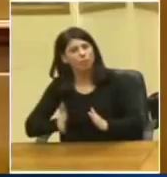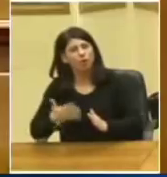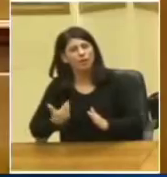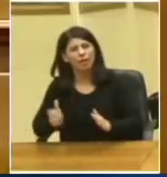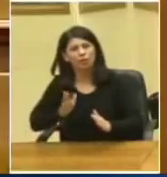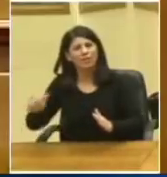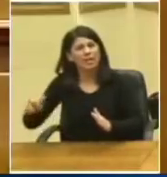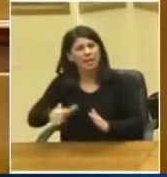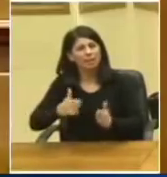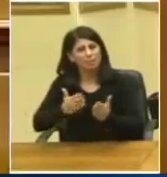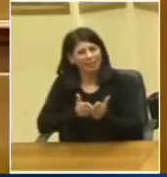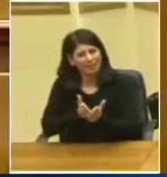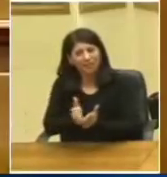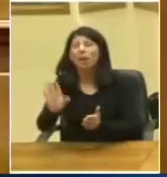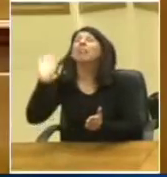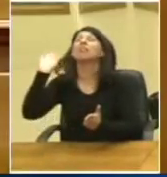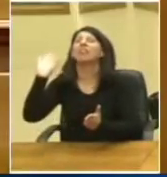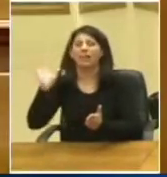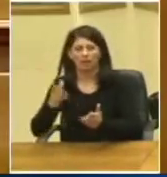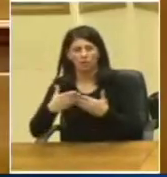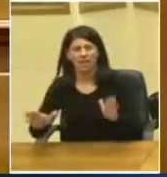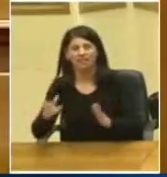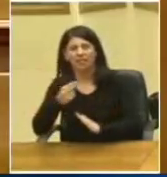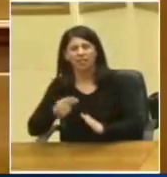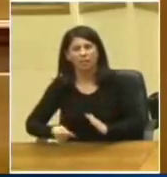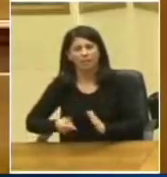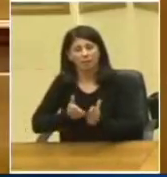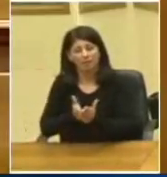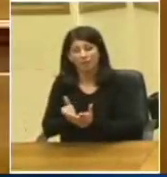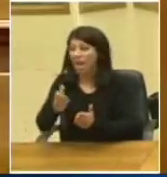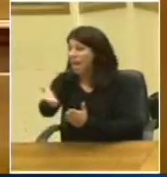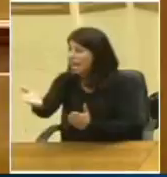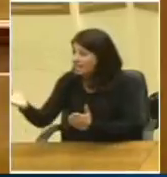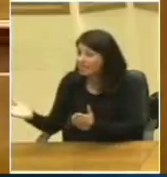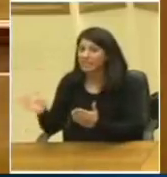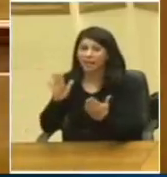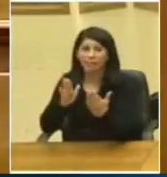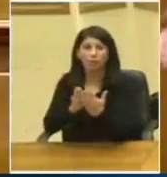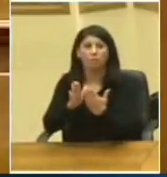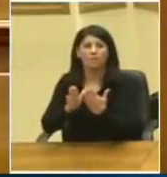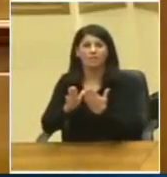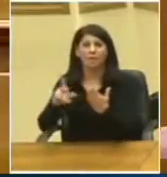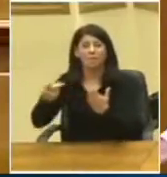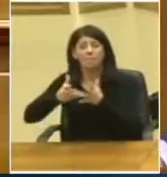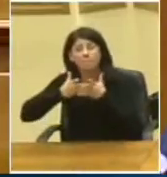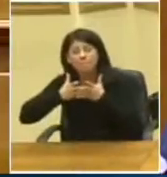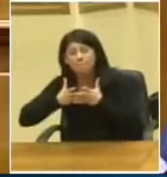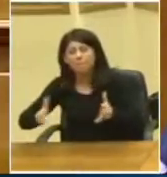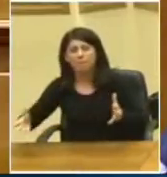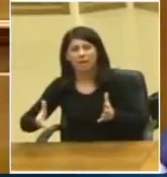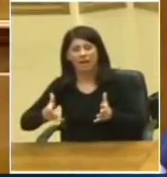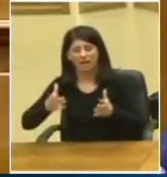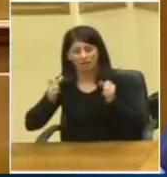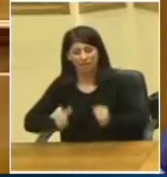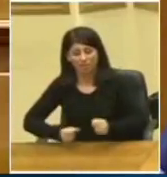μας με τη δικαιοσύνη, γιατί δεν έχουν ανοιχτά θέματα με τη δικαιοσύνη. Εσείς δυστυχώς αντιμετωπίζετε μία μείζωνα θεσμική τομή για το